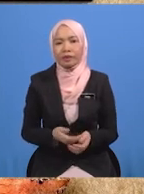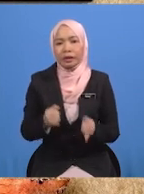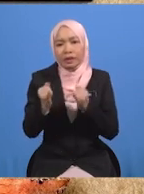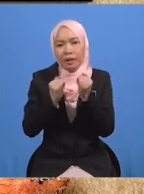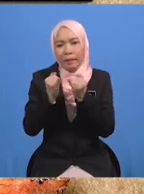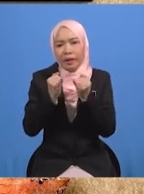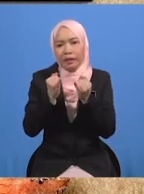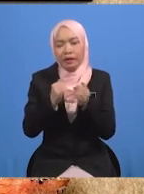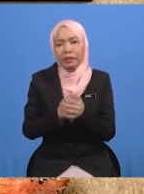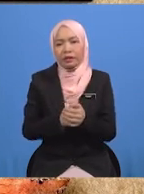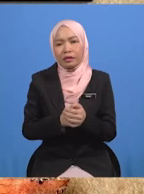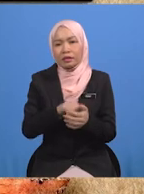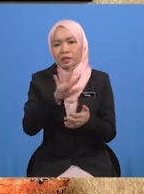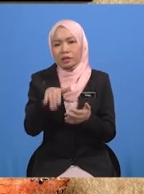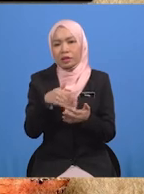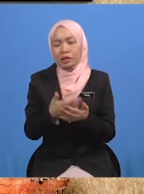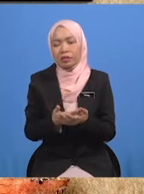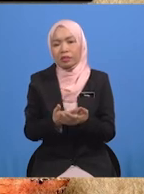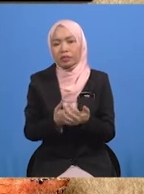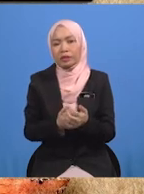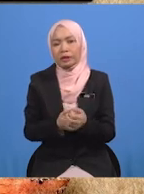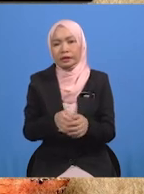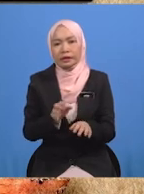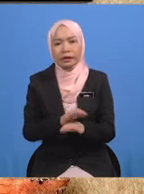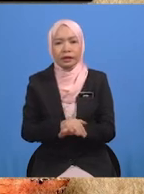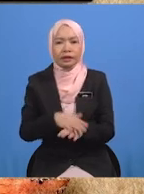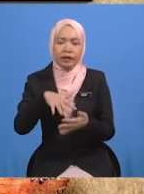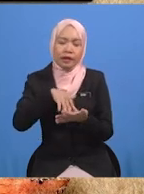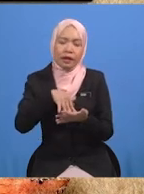dan kehancuran Kerajaan Turki Uthmaniyah.